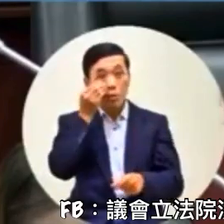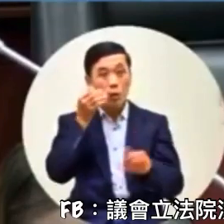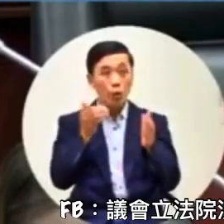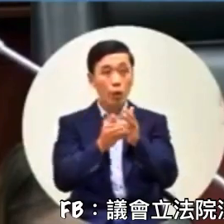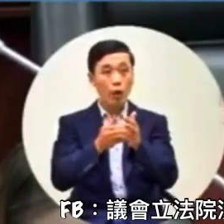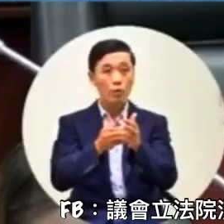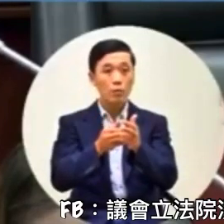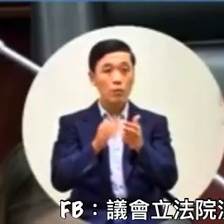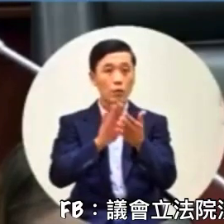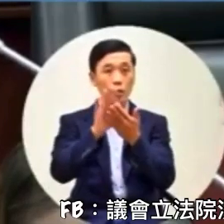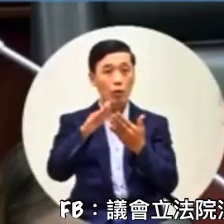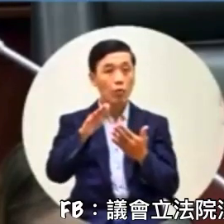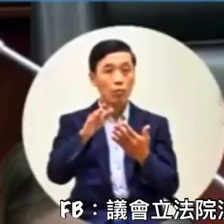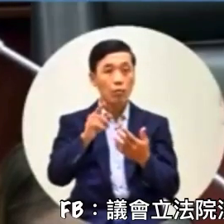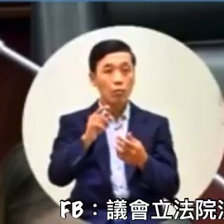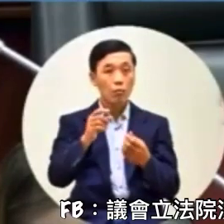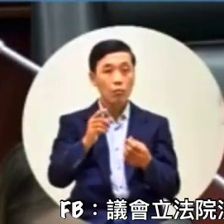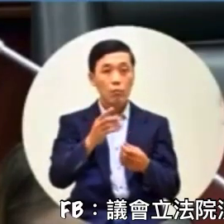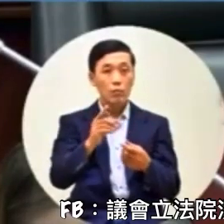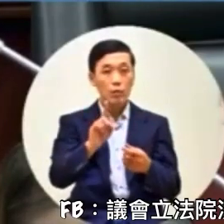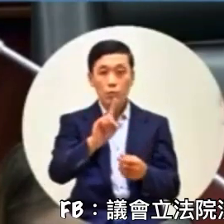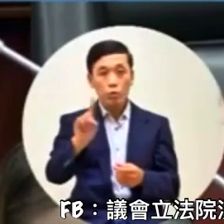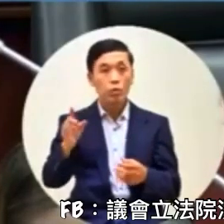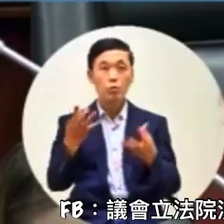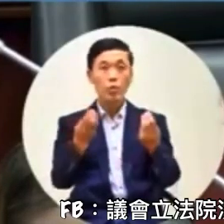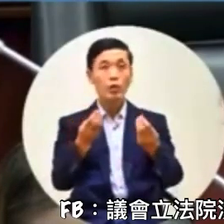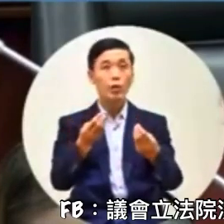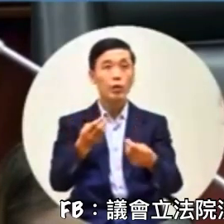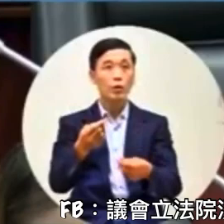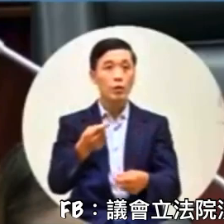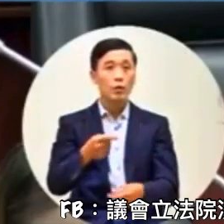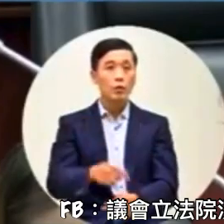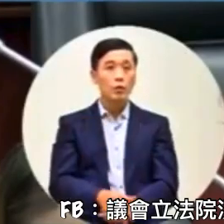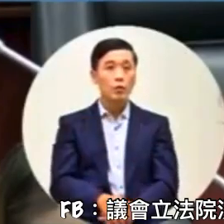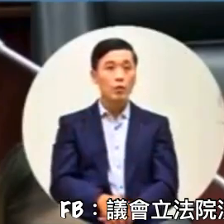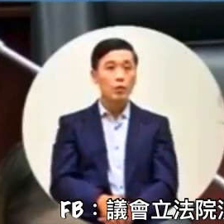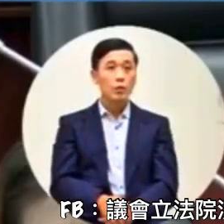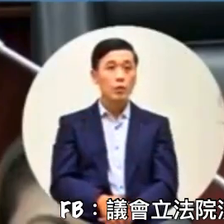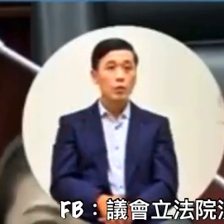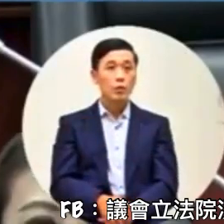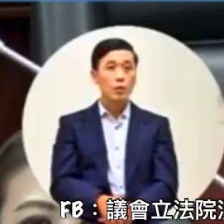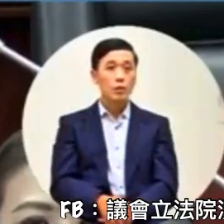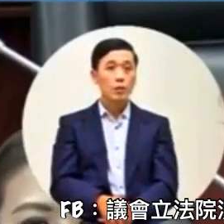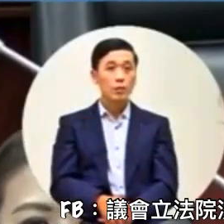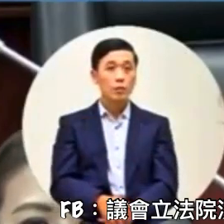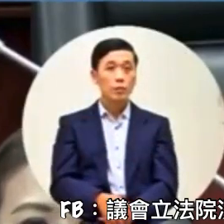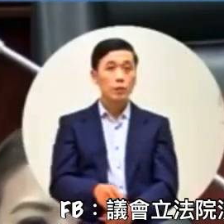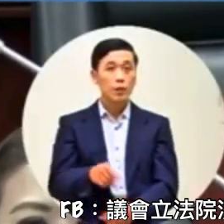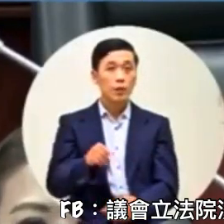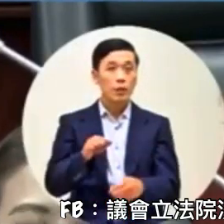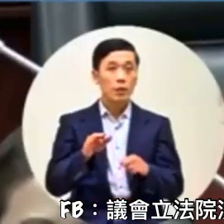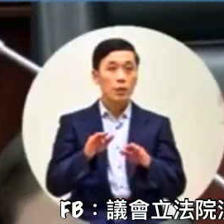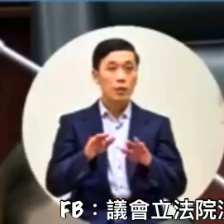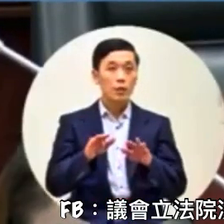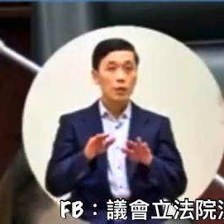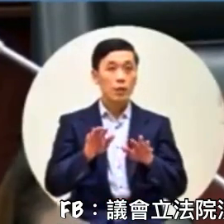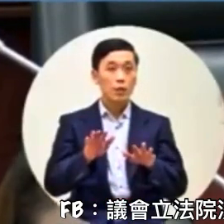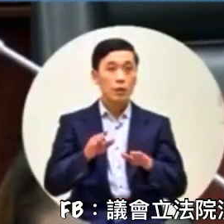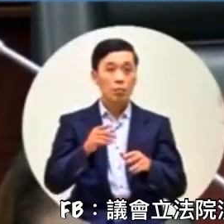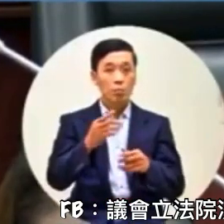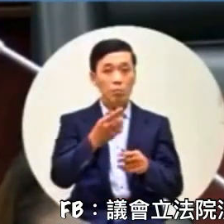正唔知水里叫你创哪，甲你欢迎，第一个消息，无一个